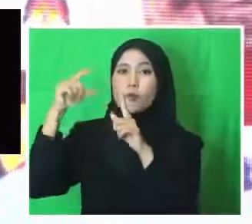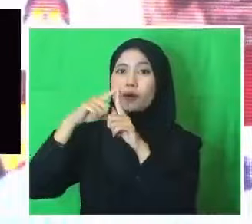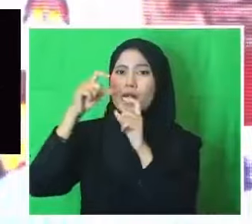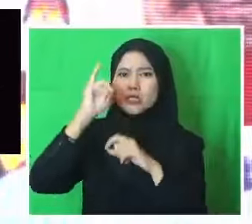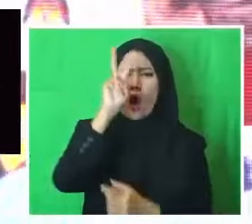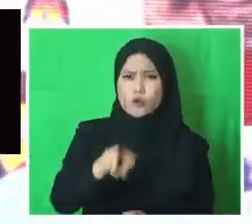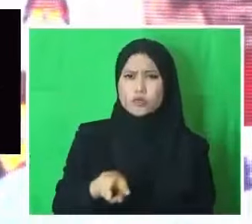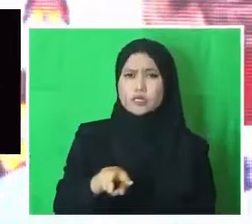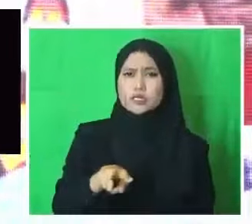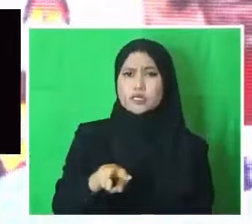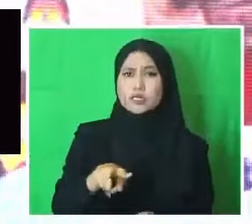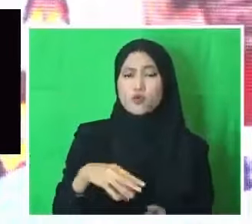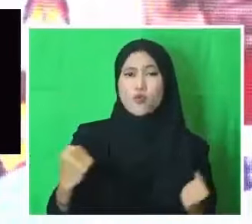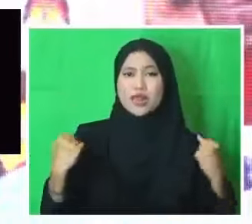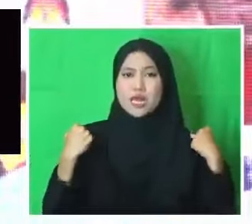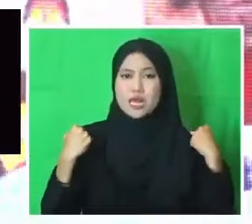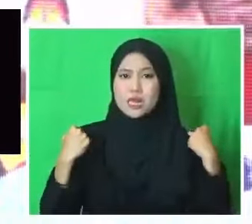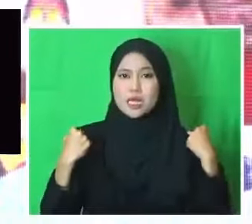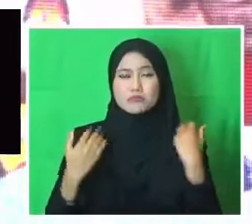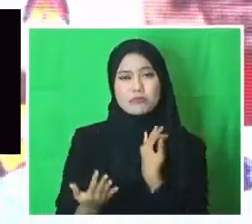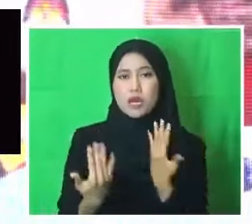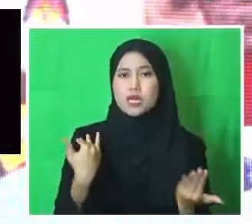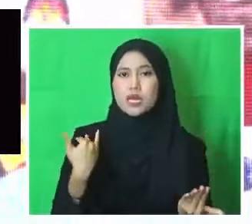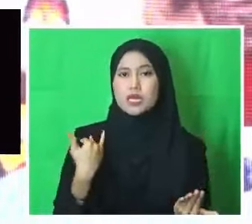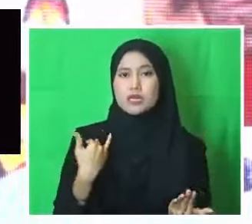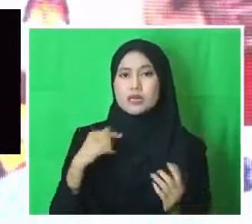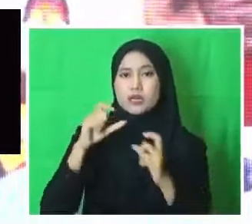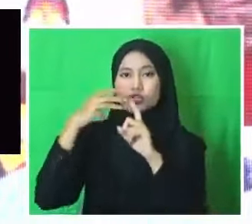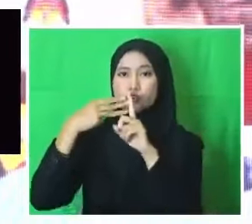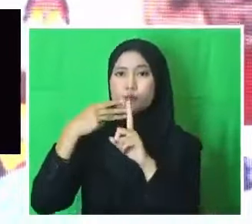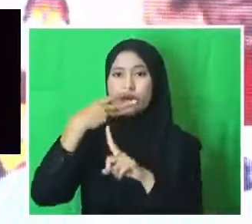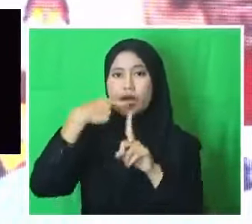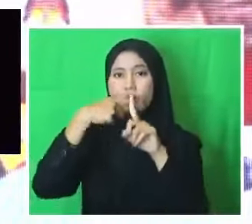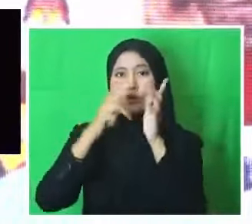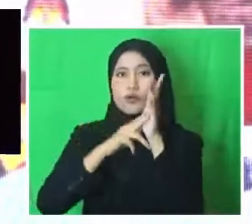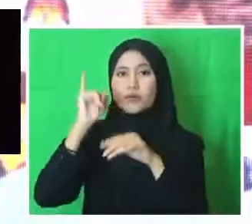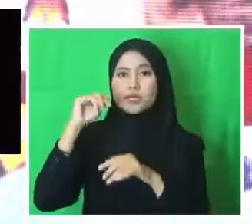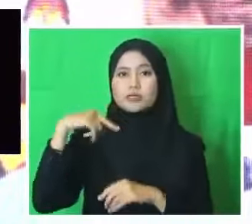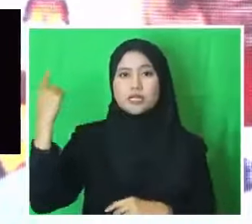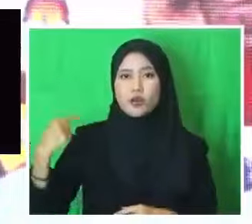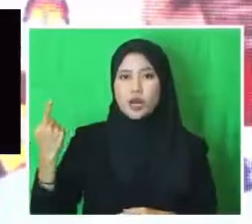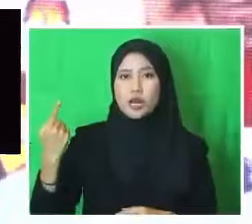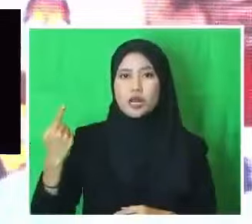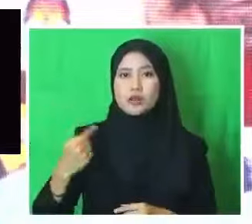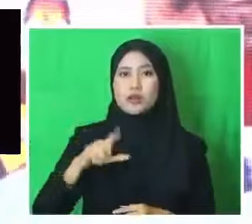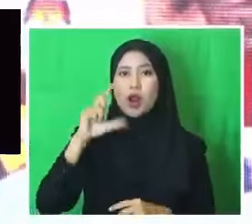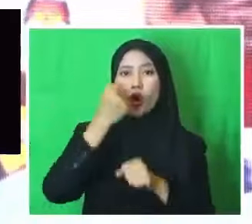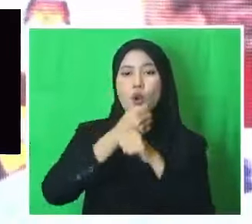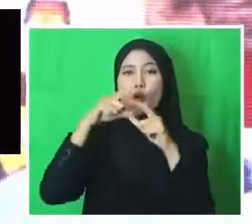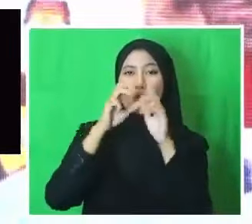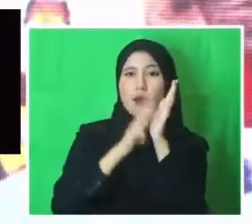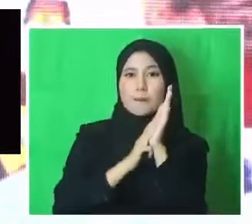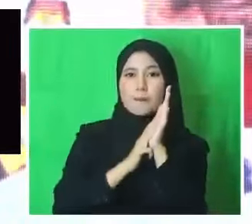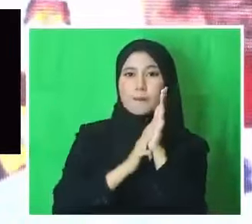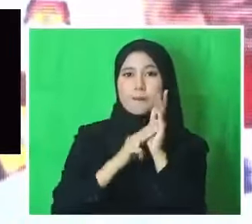harus dikuatkan dikembalikan sebagai S guru perekonomian Nas PR program